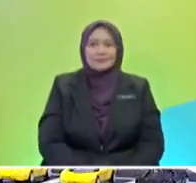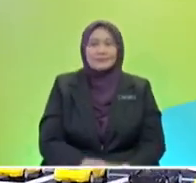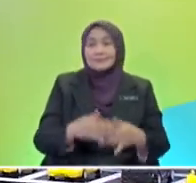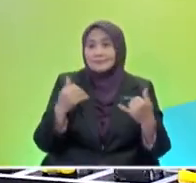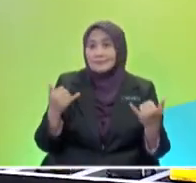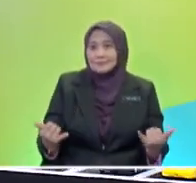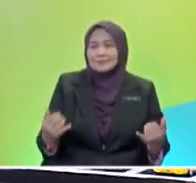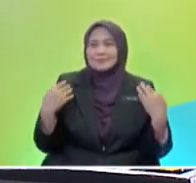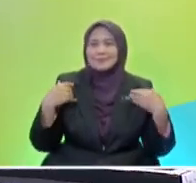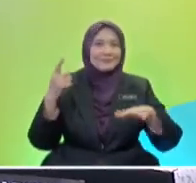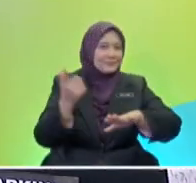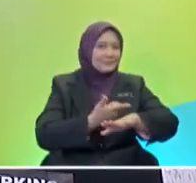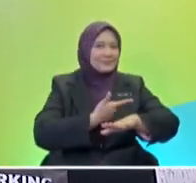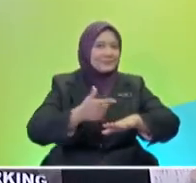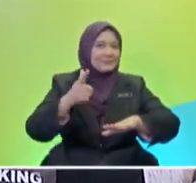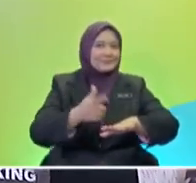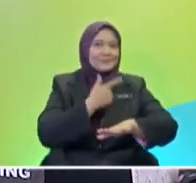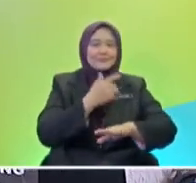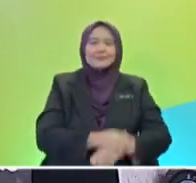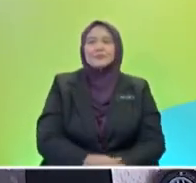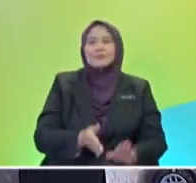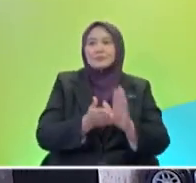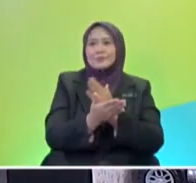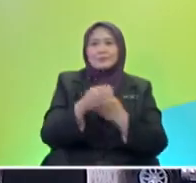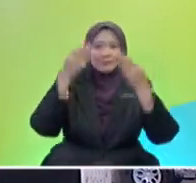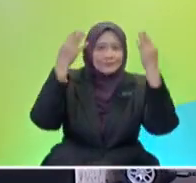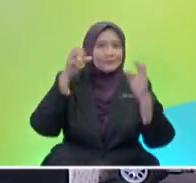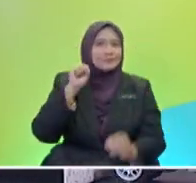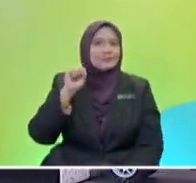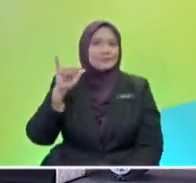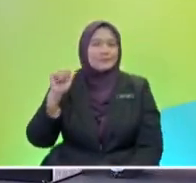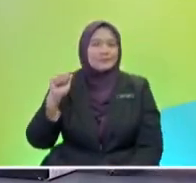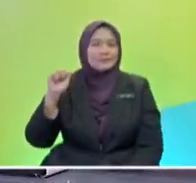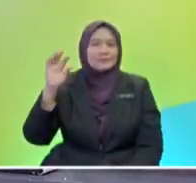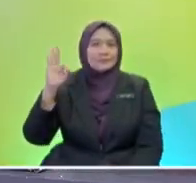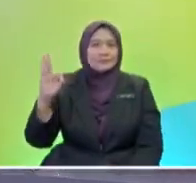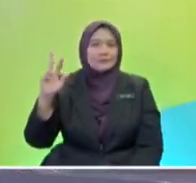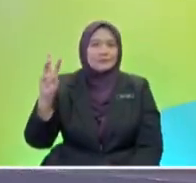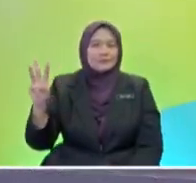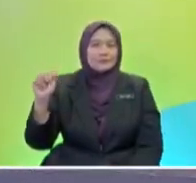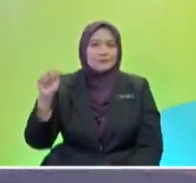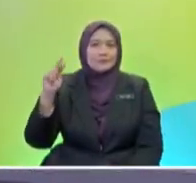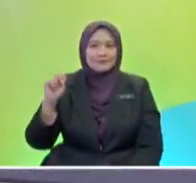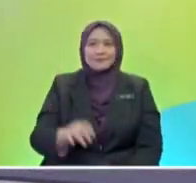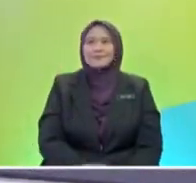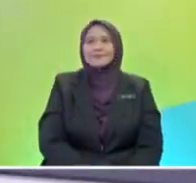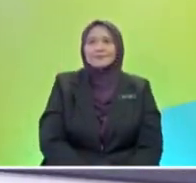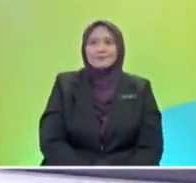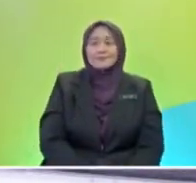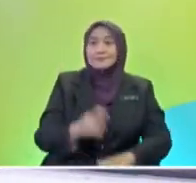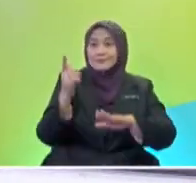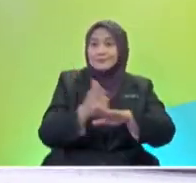kembali ke dengan sebuah lagu istimewa oleh Cikgu Safa jumpa lagi semua Jom kita nyanyi sama-sama cuk